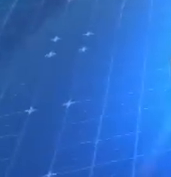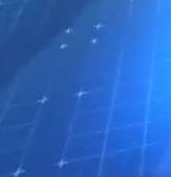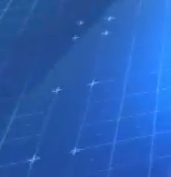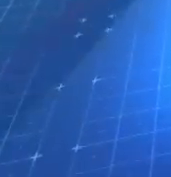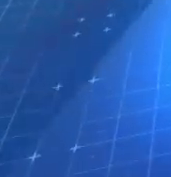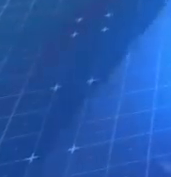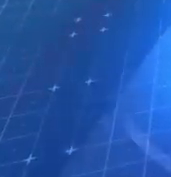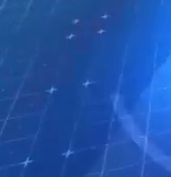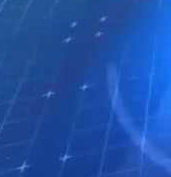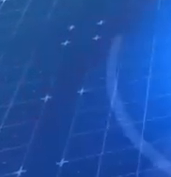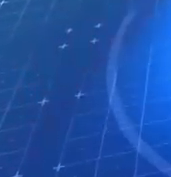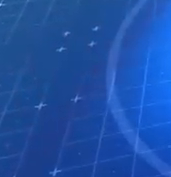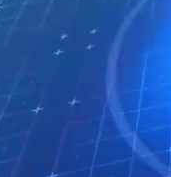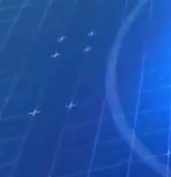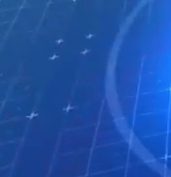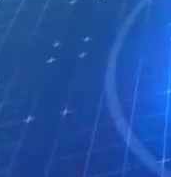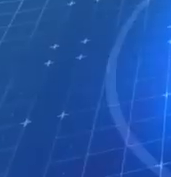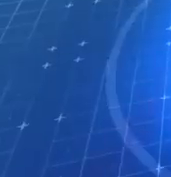Sama-sama tayo magiging saksi! Saksi.